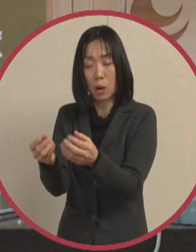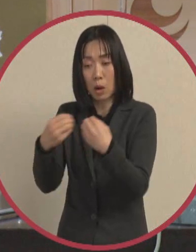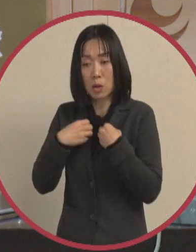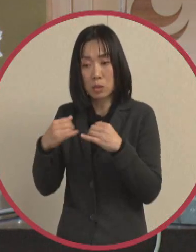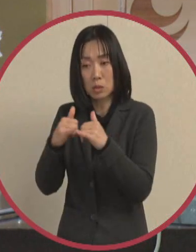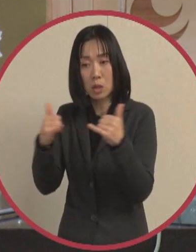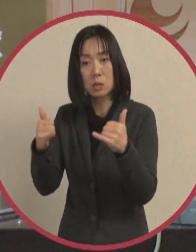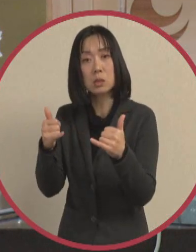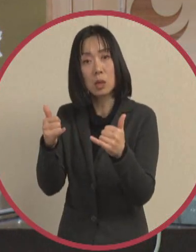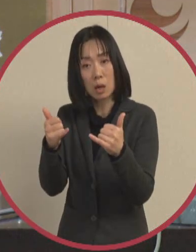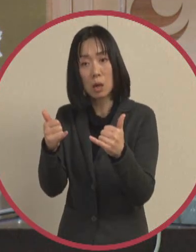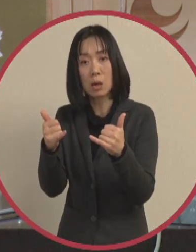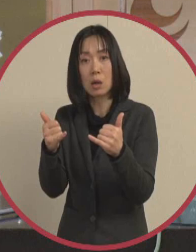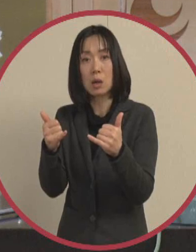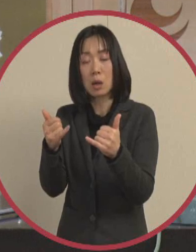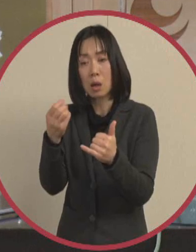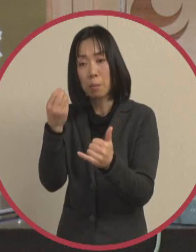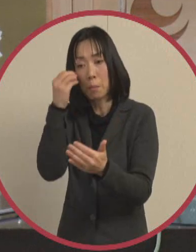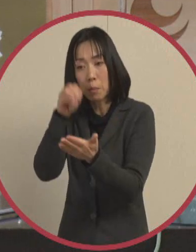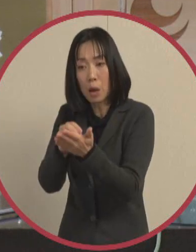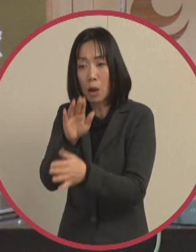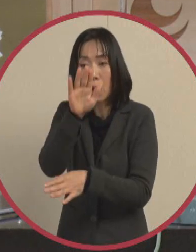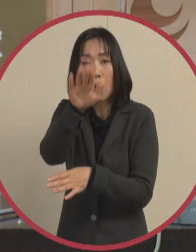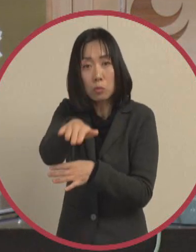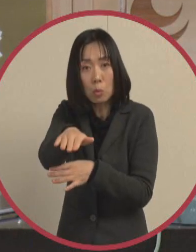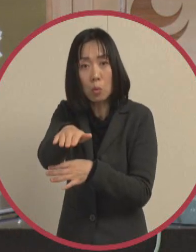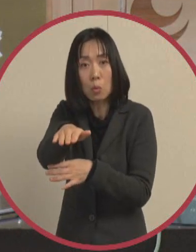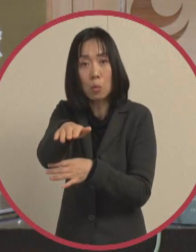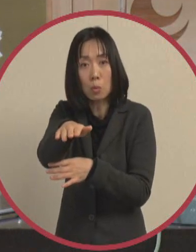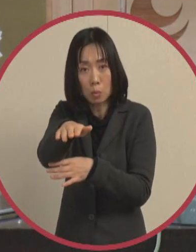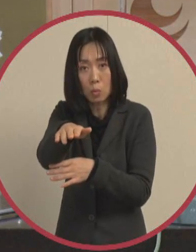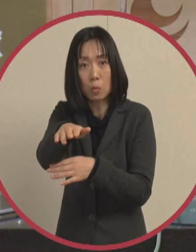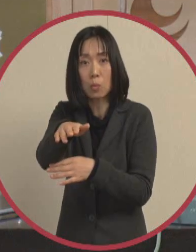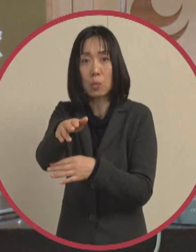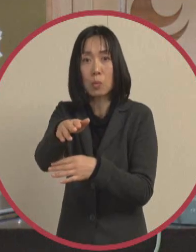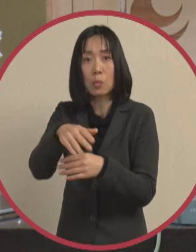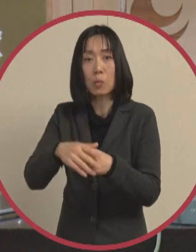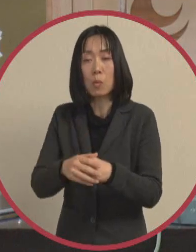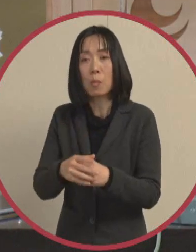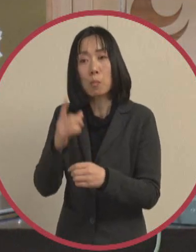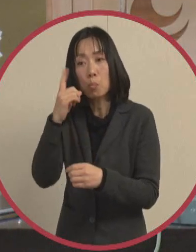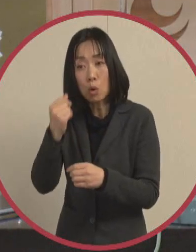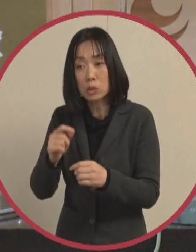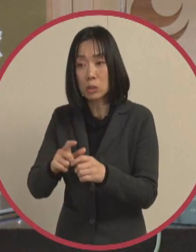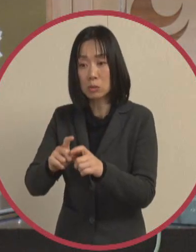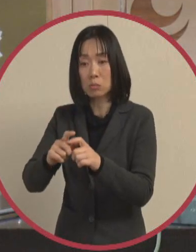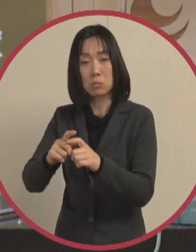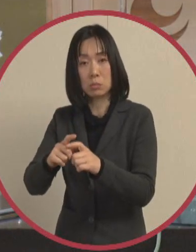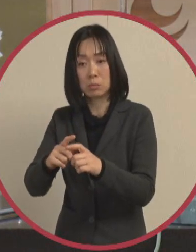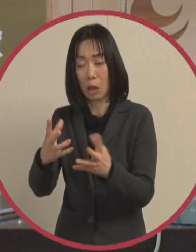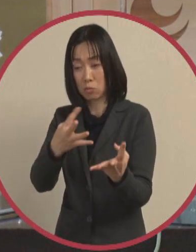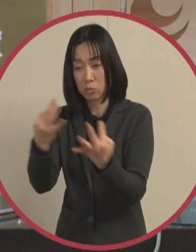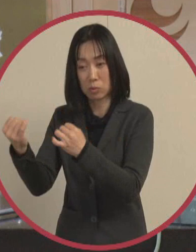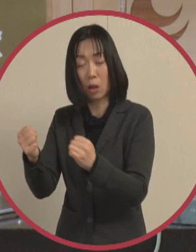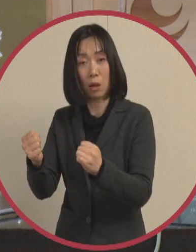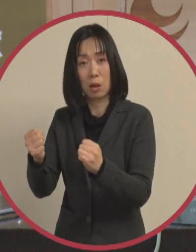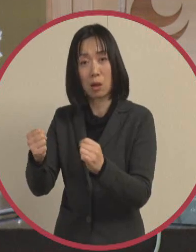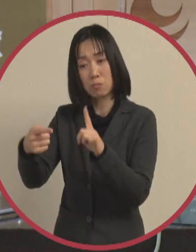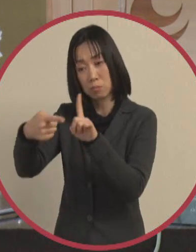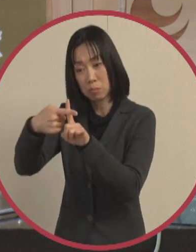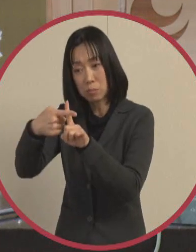陽性者のフォローアップですね、これあの非常に多く出てくると、あの、